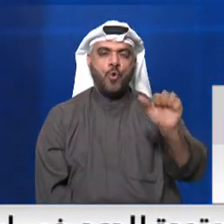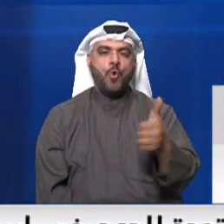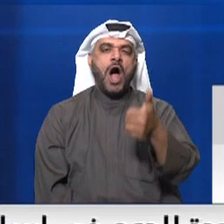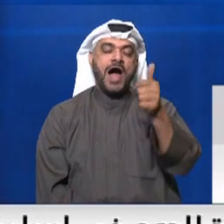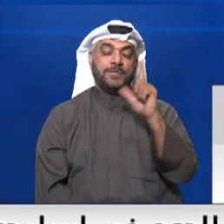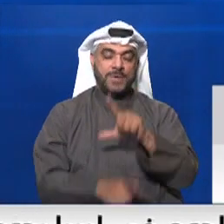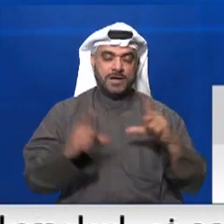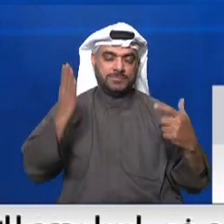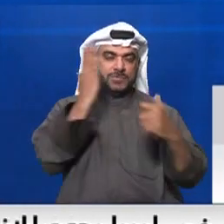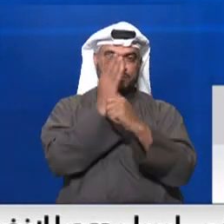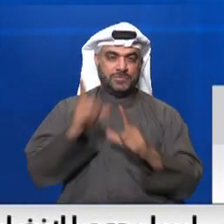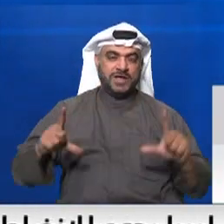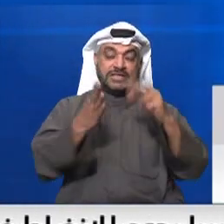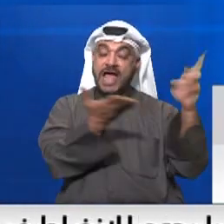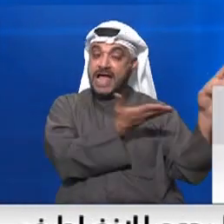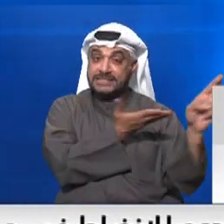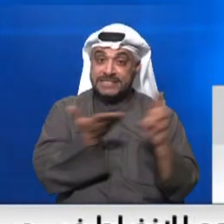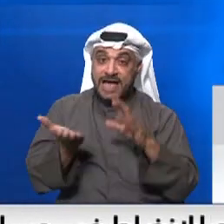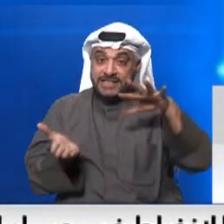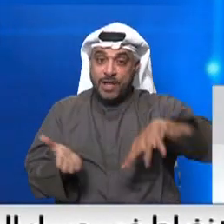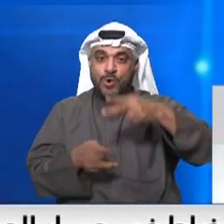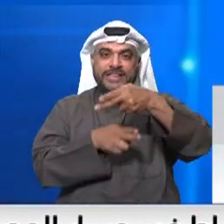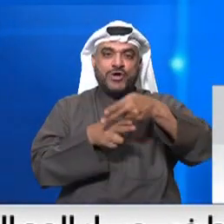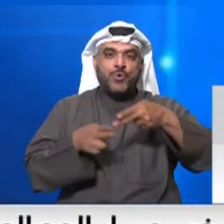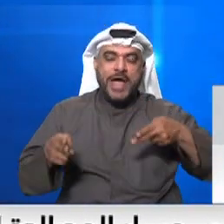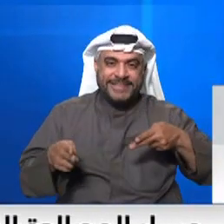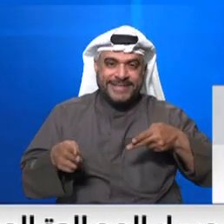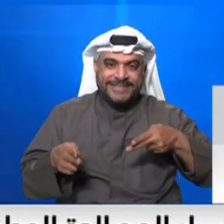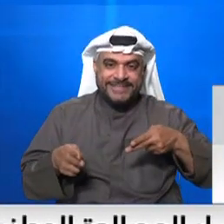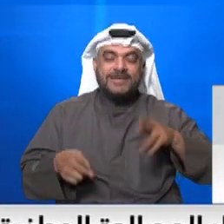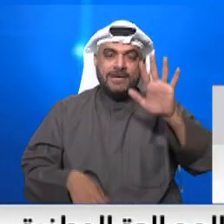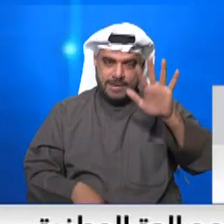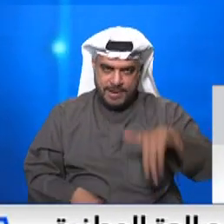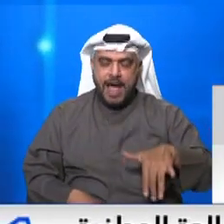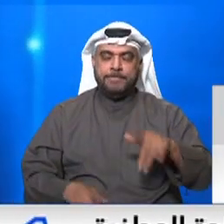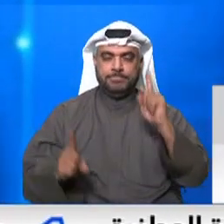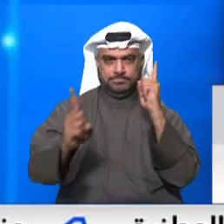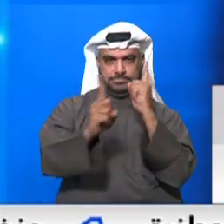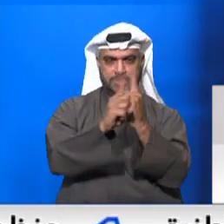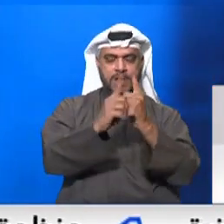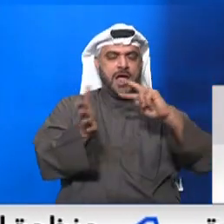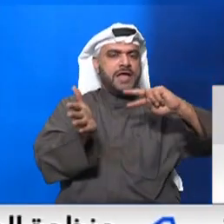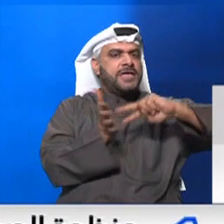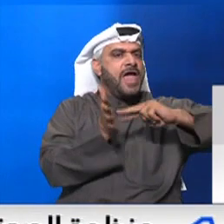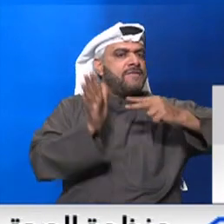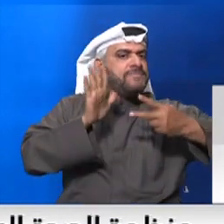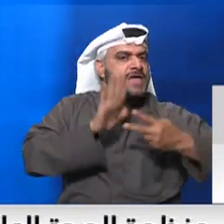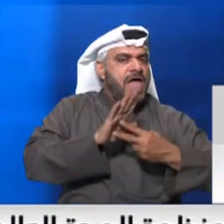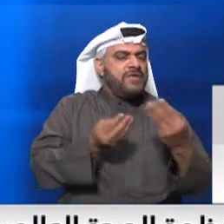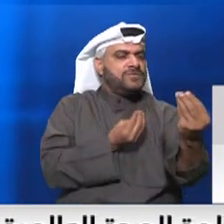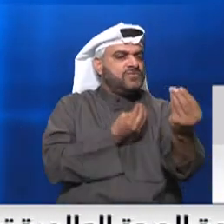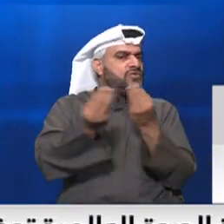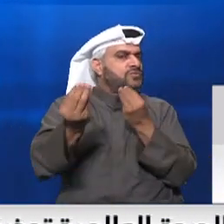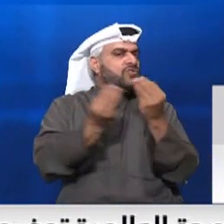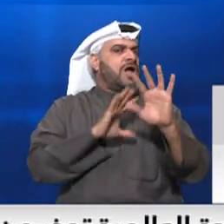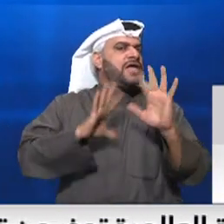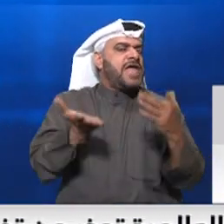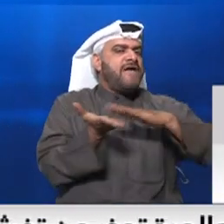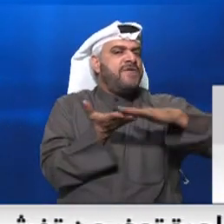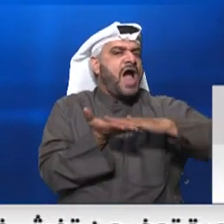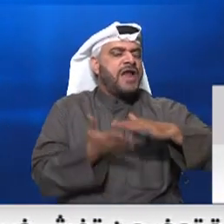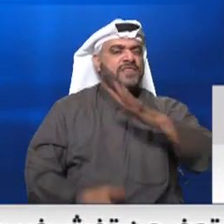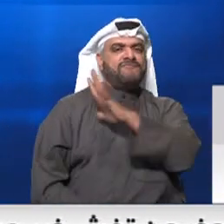بمناسبه زيارته الرسميه الى دوله الكويت وتم خلال اللقاء بحث المستجدات الاخيره في الاراضي الفلسطينيه